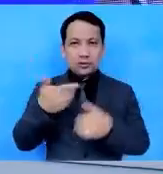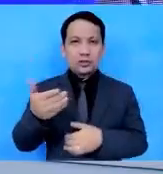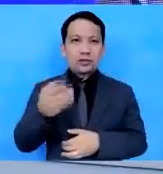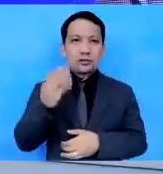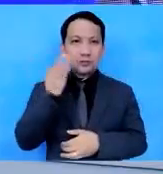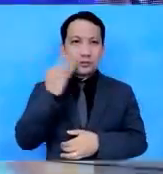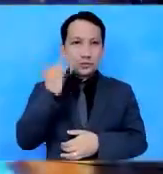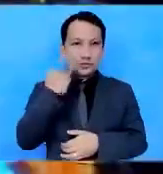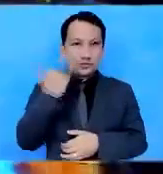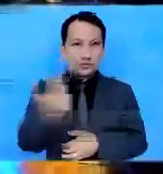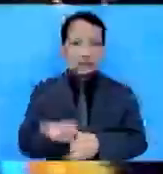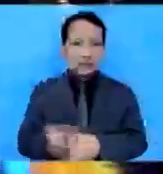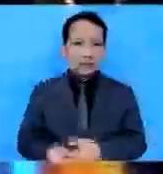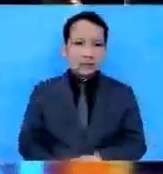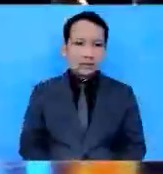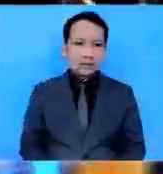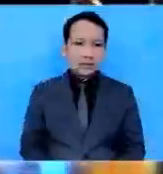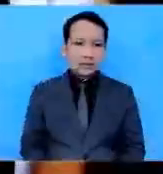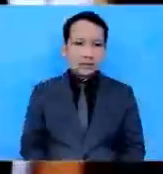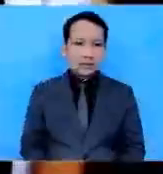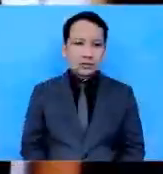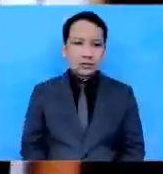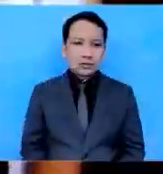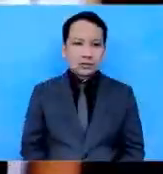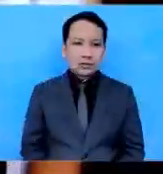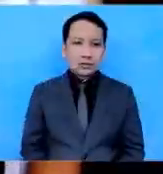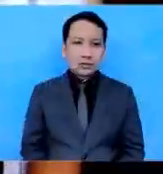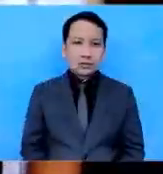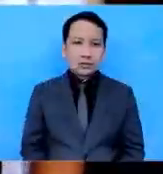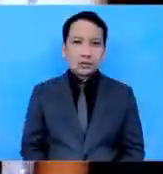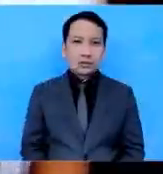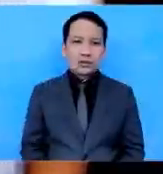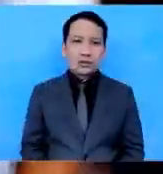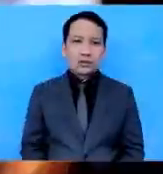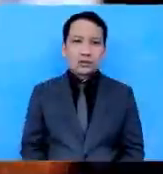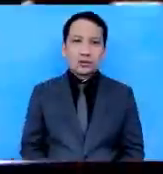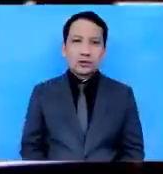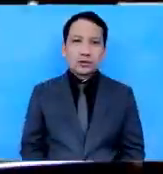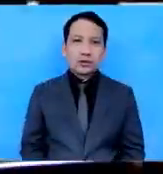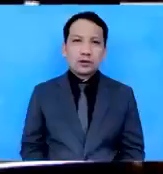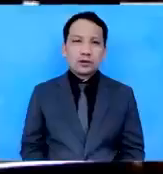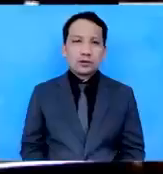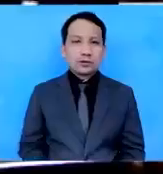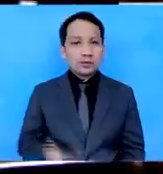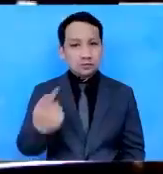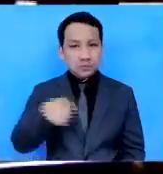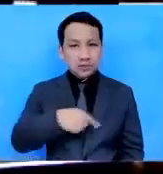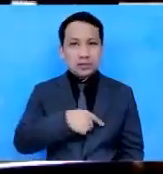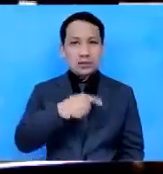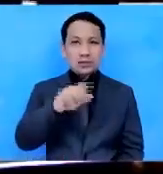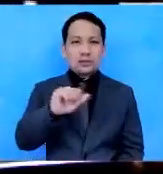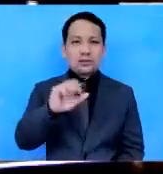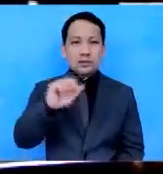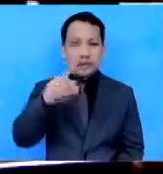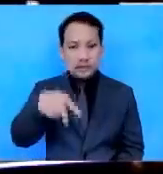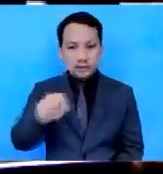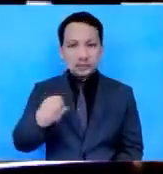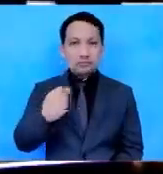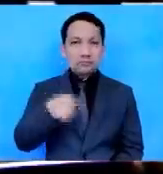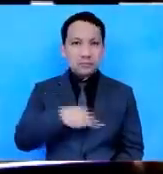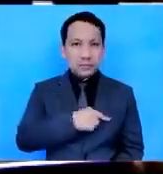MJ Marfori. 28 years and counting, this is ASAP natin to!